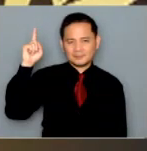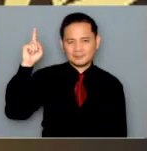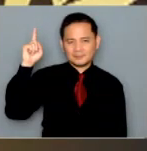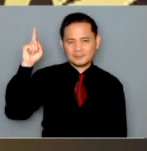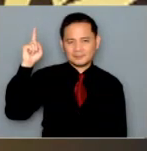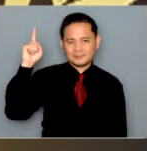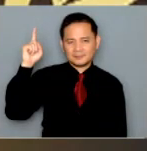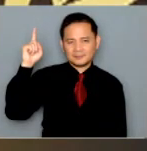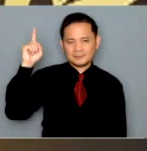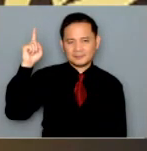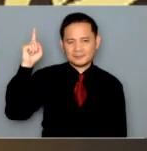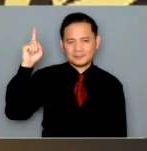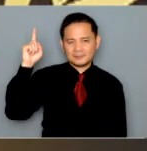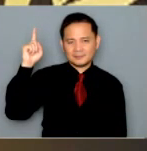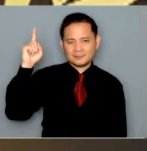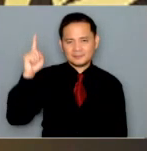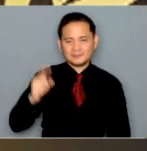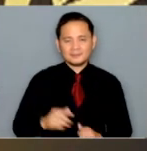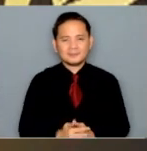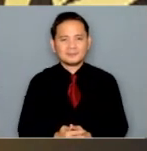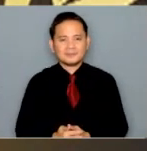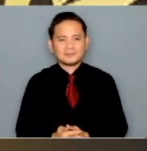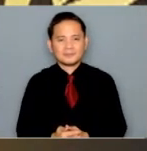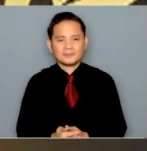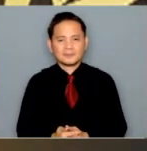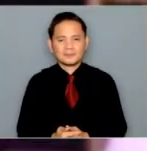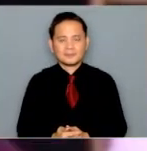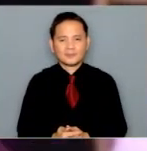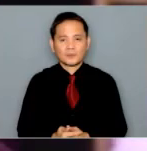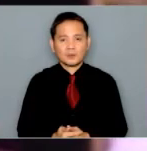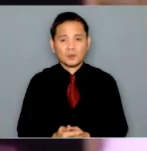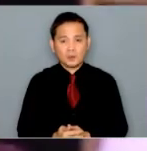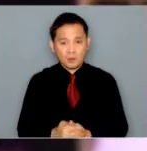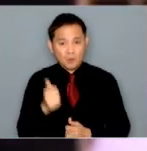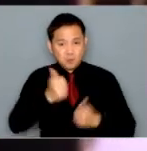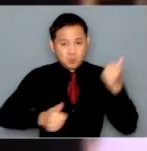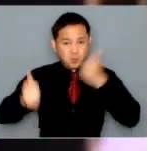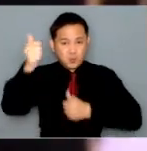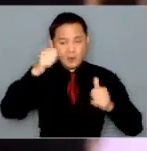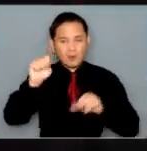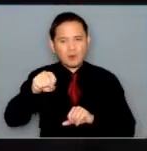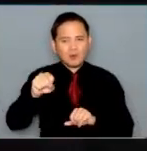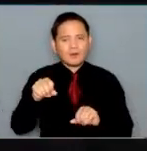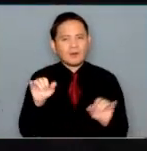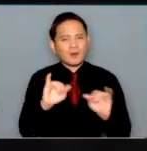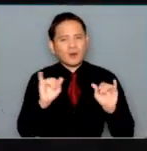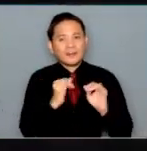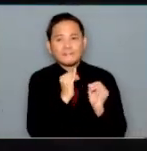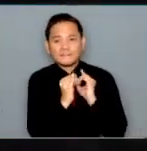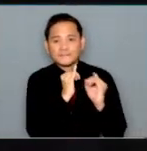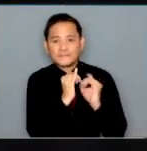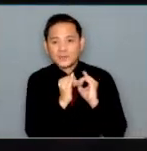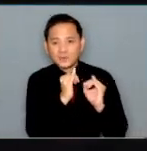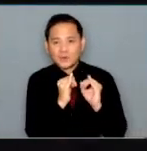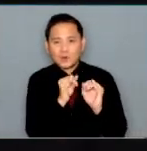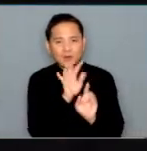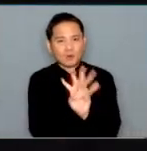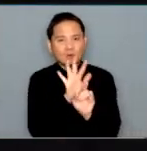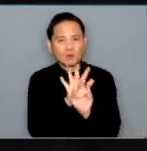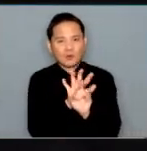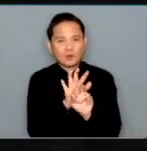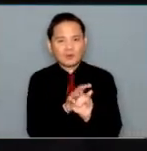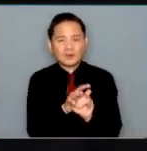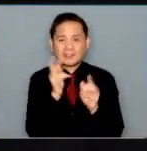summer actor An Dong-gun. Pero bukod sa mga winner, nag-trending din sa event ang interview ni Jang Won-young kay Momshi